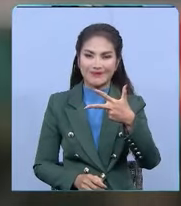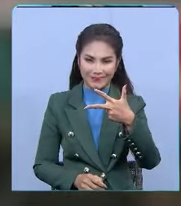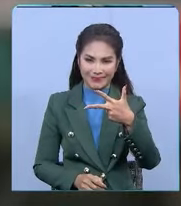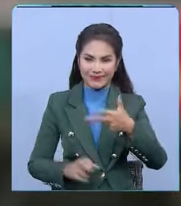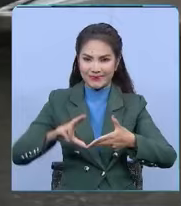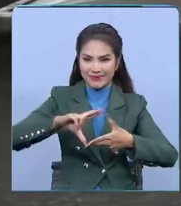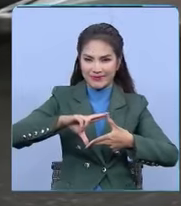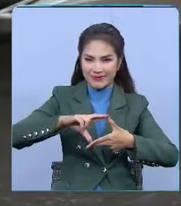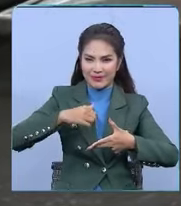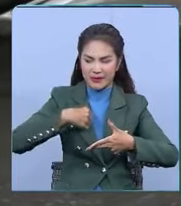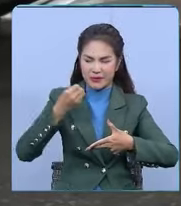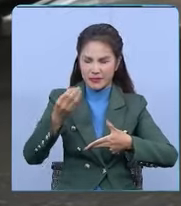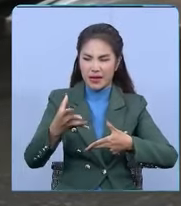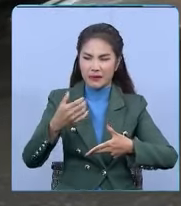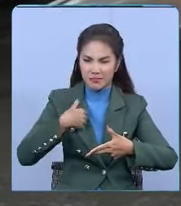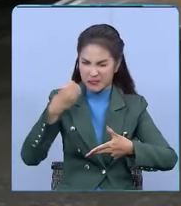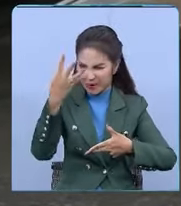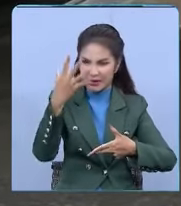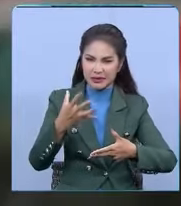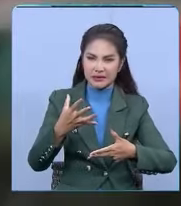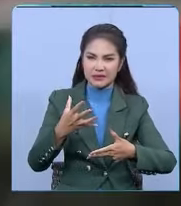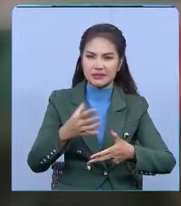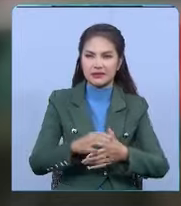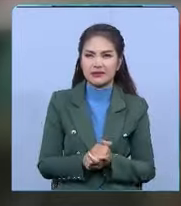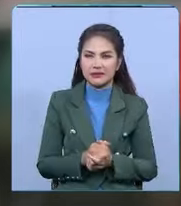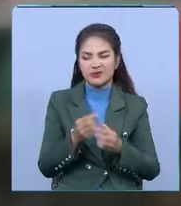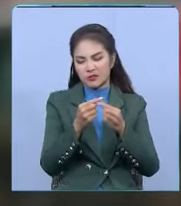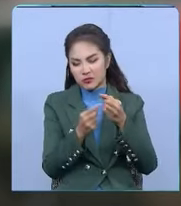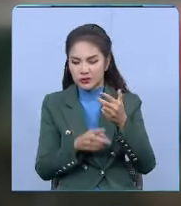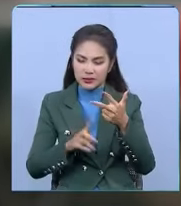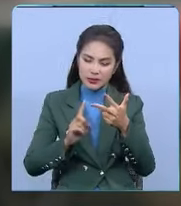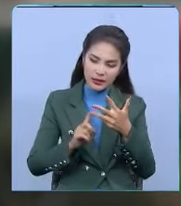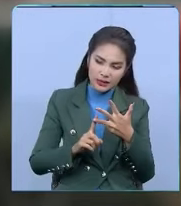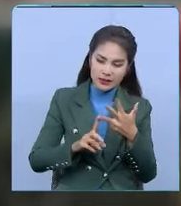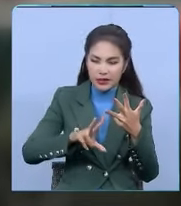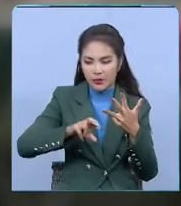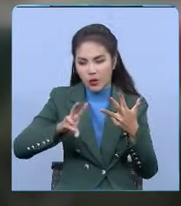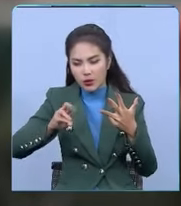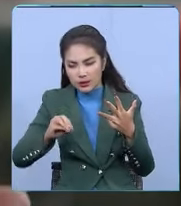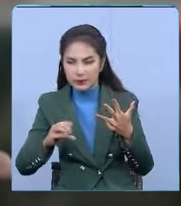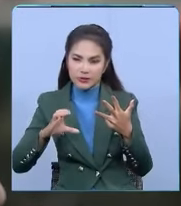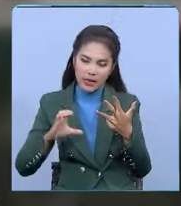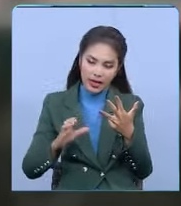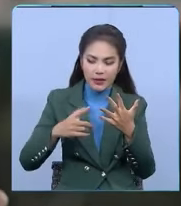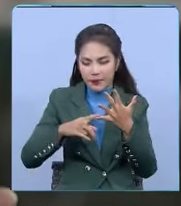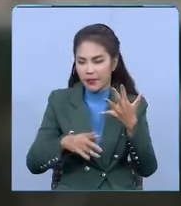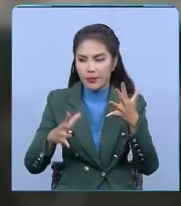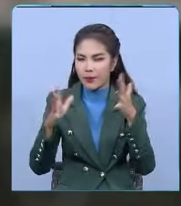เยอะนะครับสร้างบ้าน360องศาอะไรอย่างเงี้ยนะครับเยอะแยะนะครับ มีอีกหลายนโย